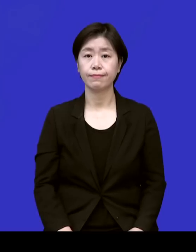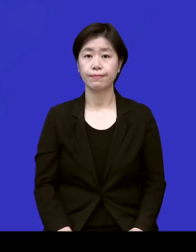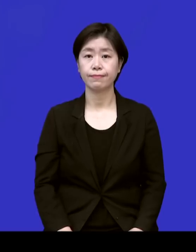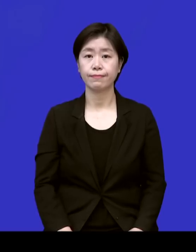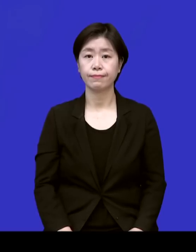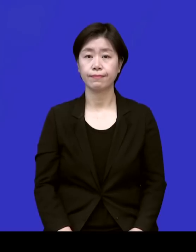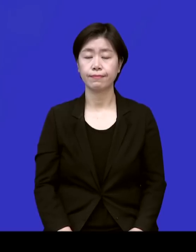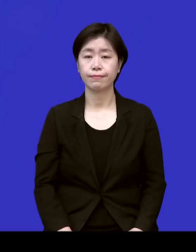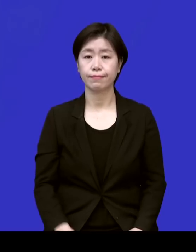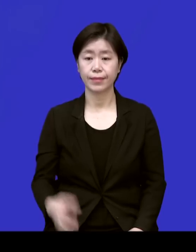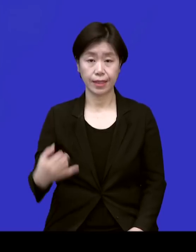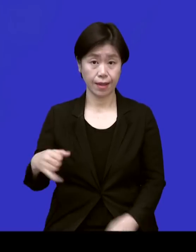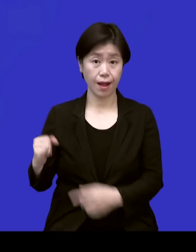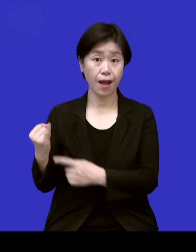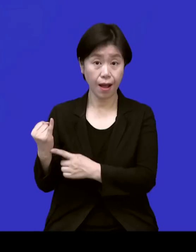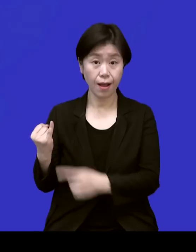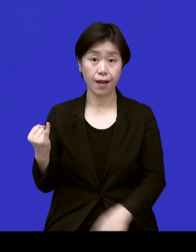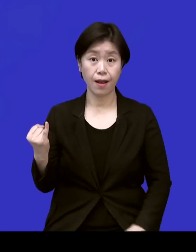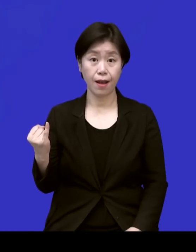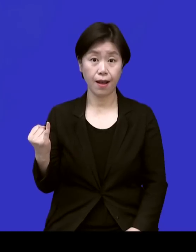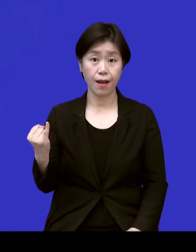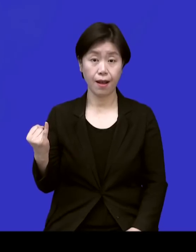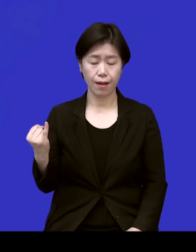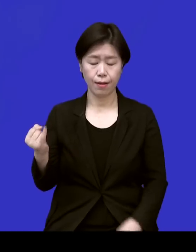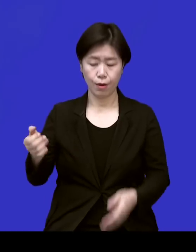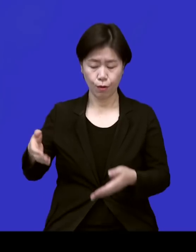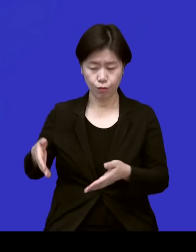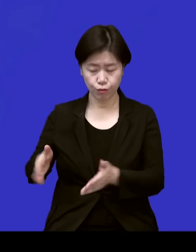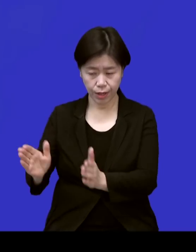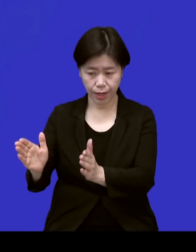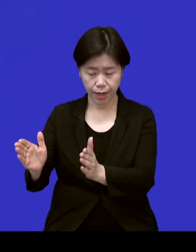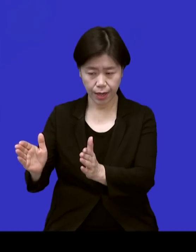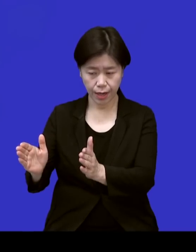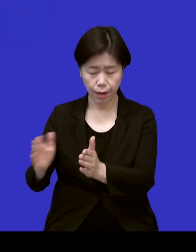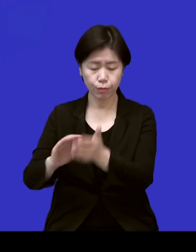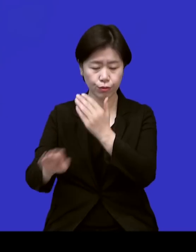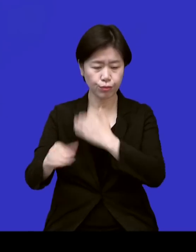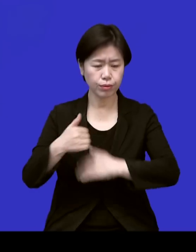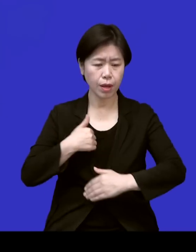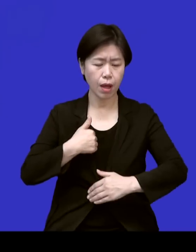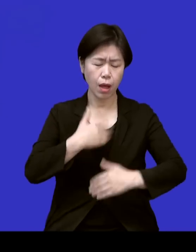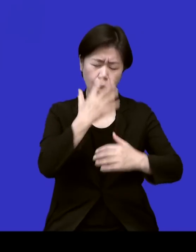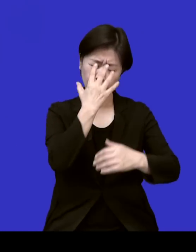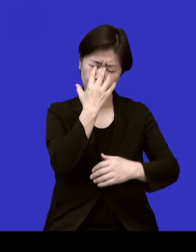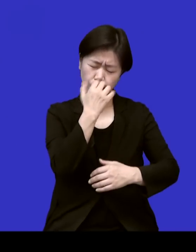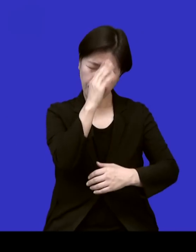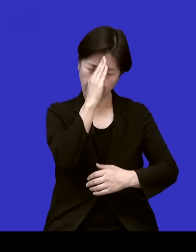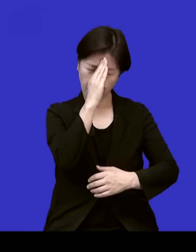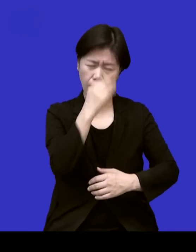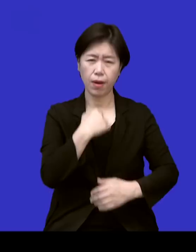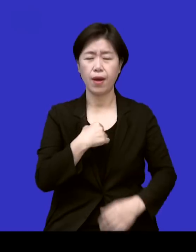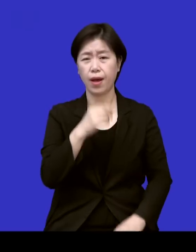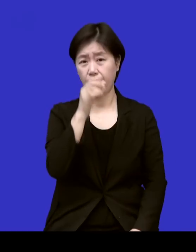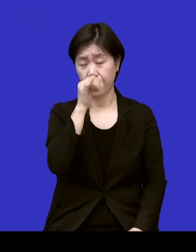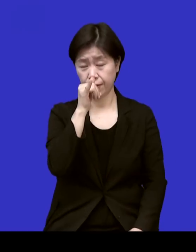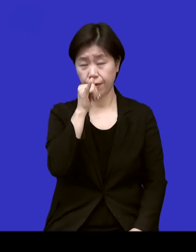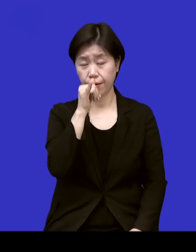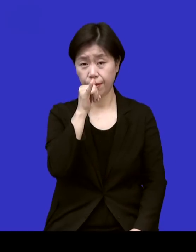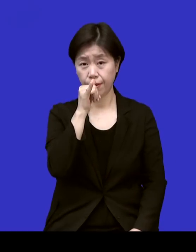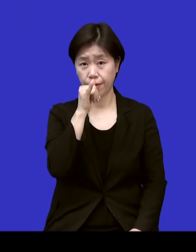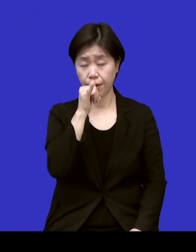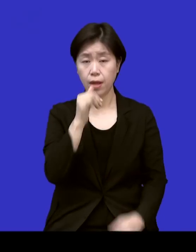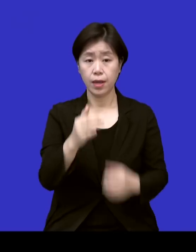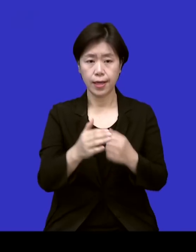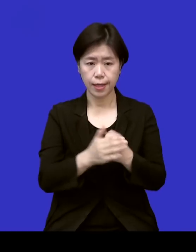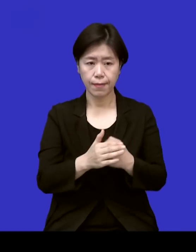우리 하연이 낳고 나서 네. 저도 이제 산후 우울증이 많이 있었고 네. 그거를 해결하려고 예. 자꾸 이제